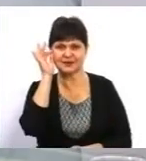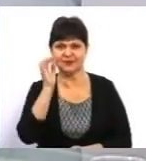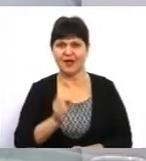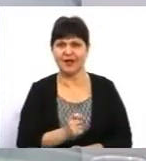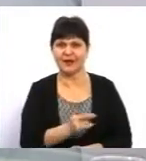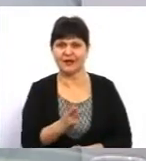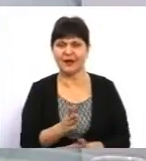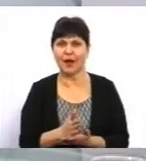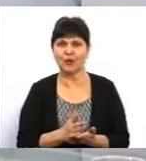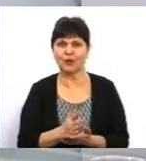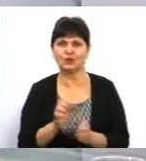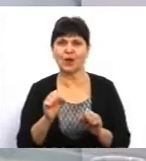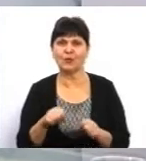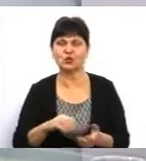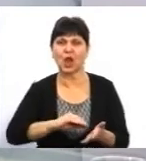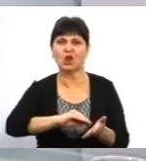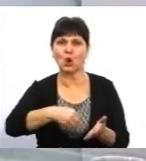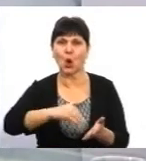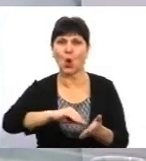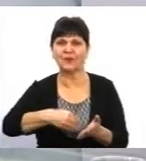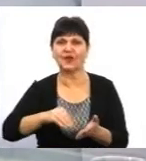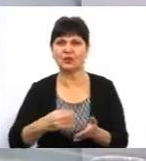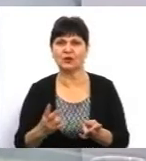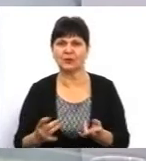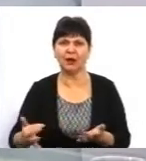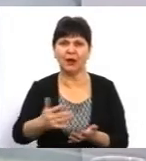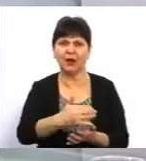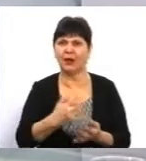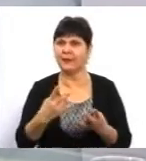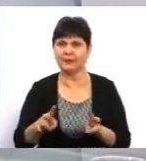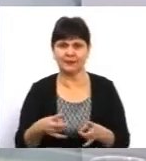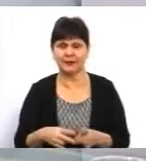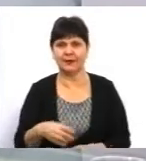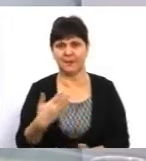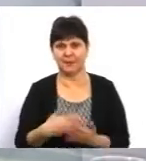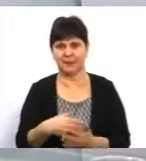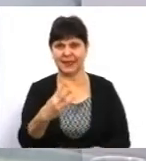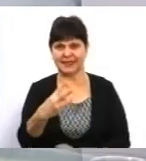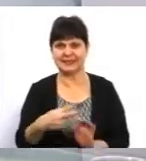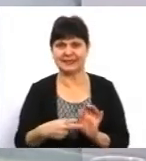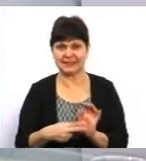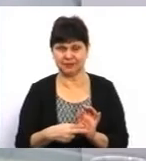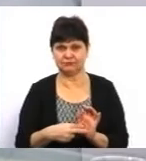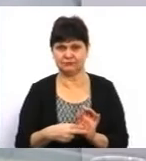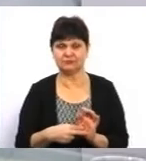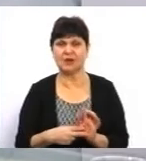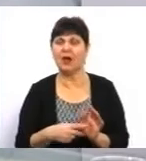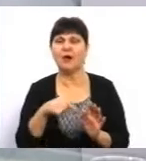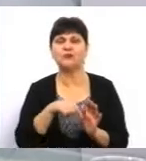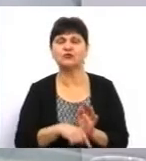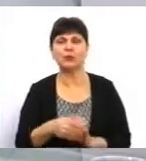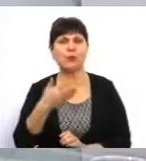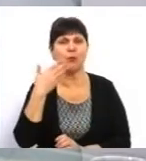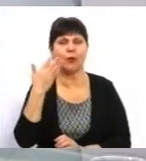послуг, яку можна, кількість довідок, яку тепер не доведеться збирати, їх близько 37. В чому ще ось це полегшить батькам